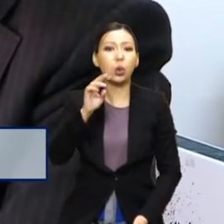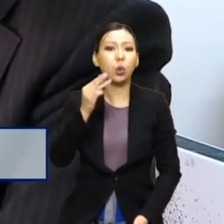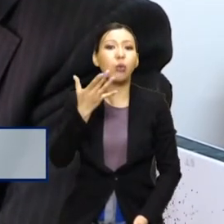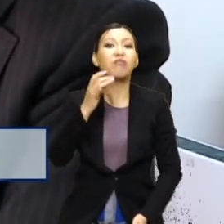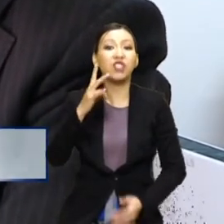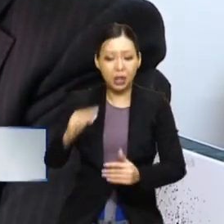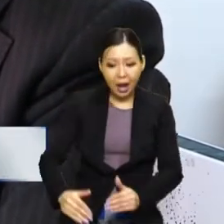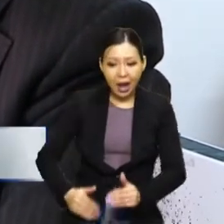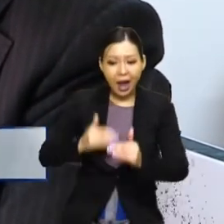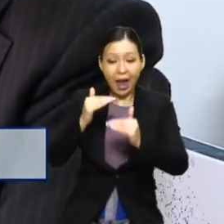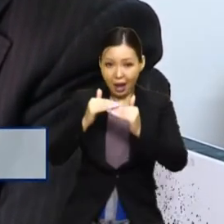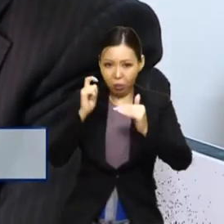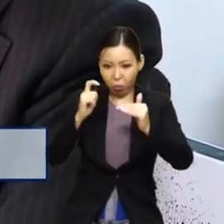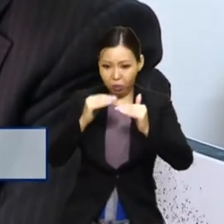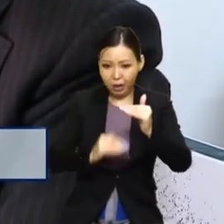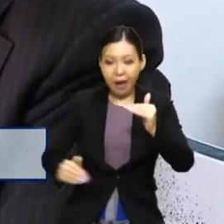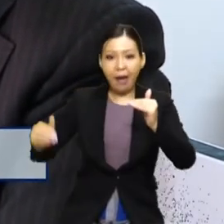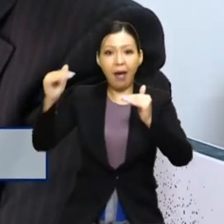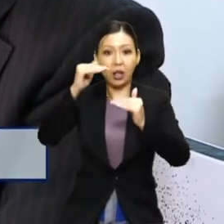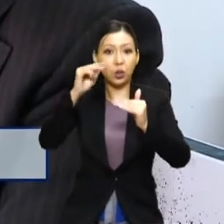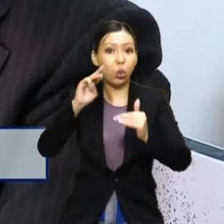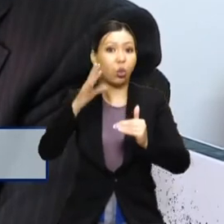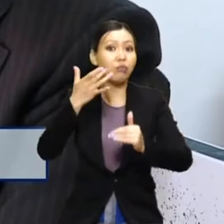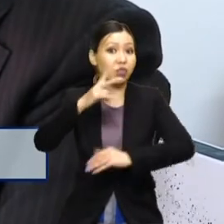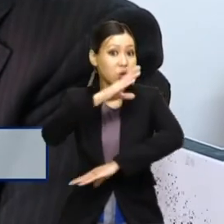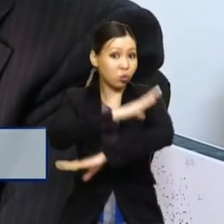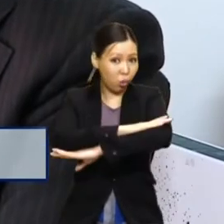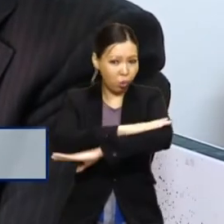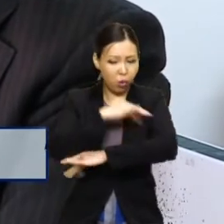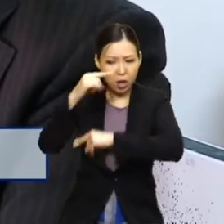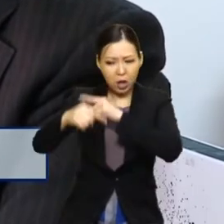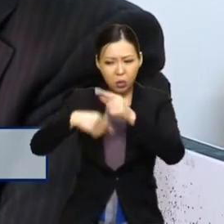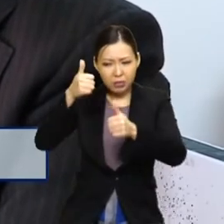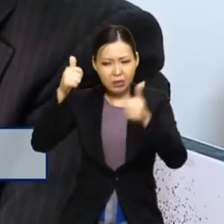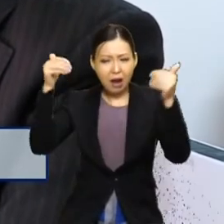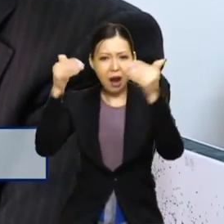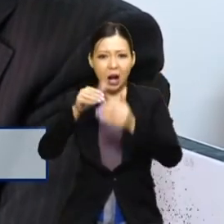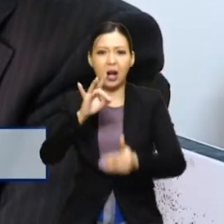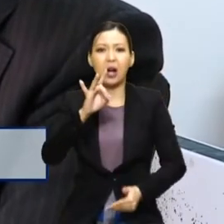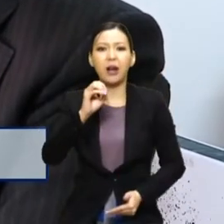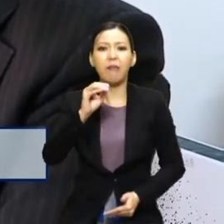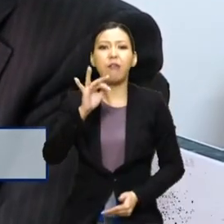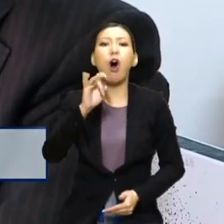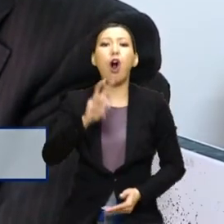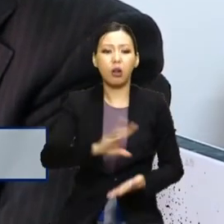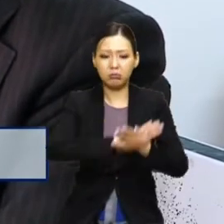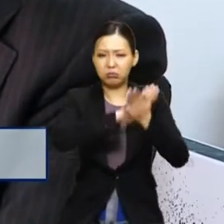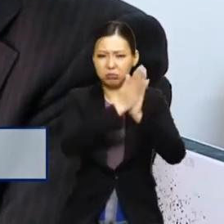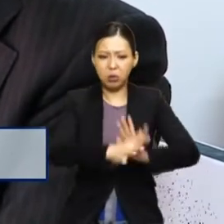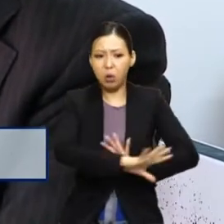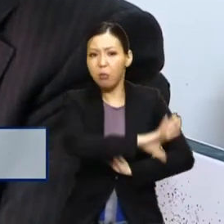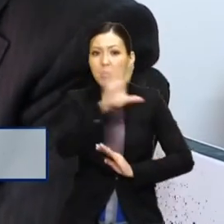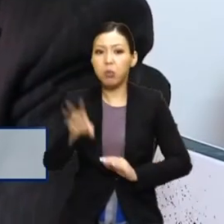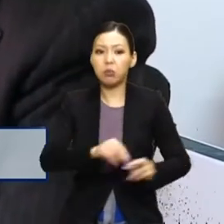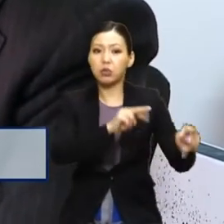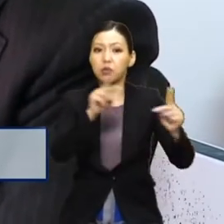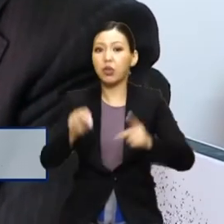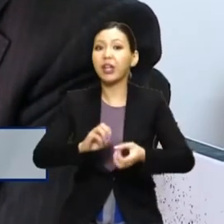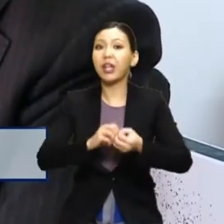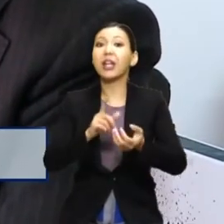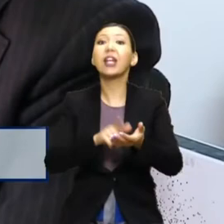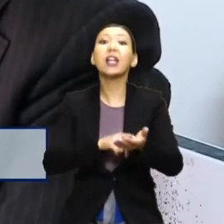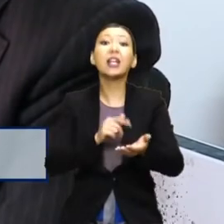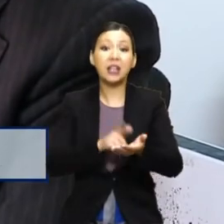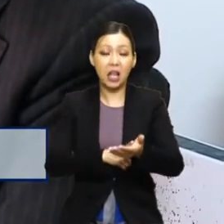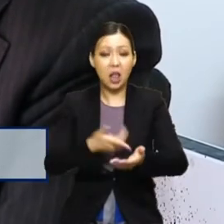одоо юу яаж анхаарч энэ дээр болдох реформ хийх хэрэгтэй их сургуулийн тэргуул их сургуулиудын агшин төвшний сургалт гэдэг нь бол өөрө